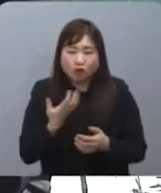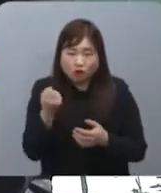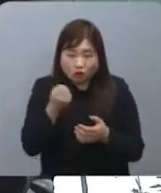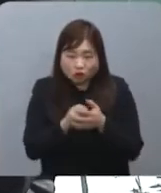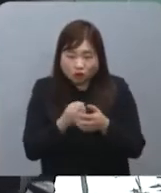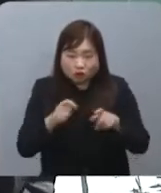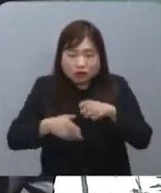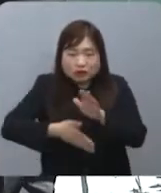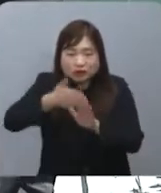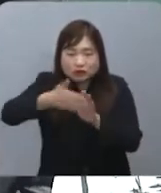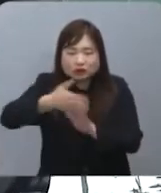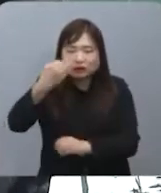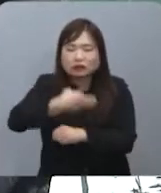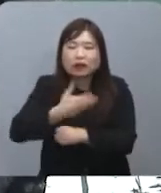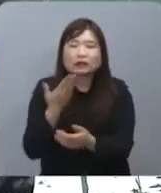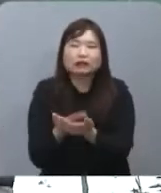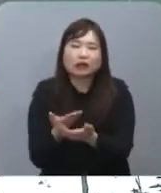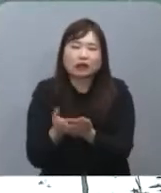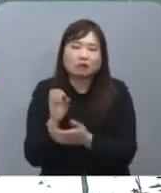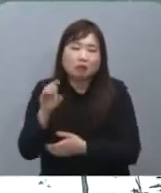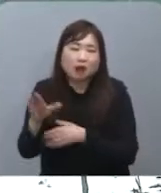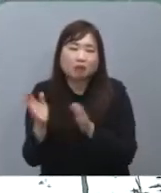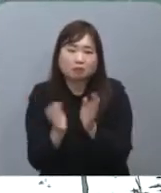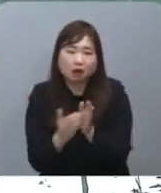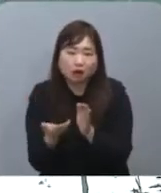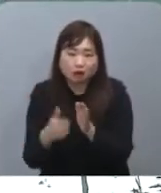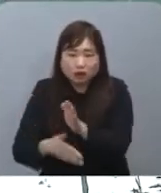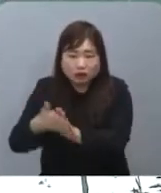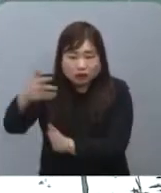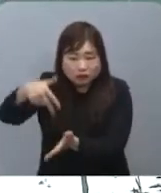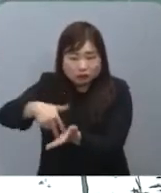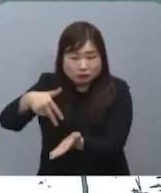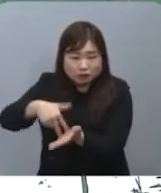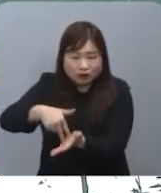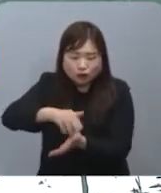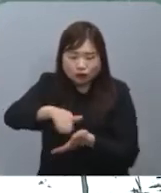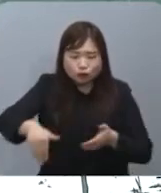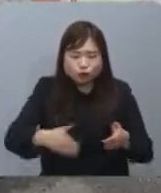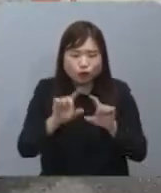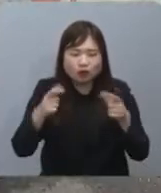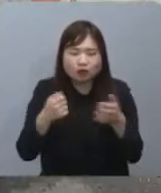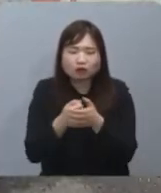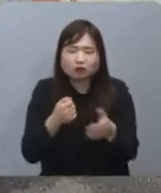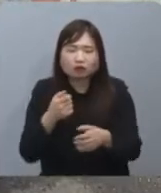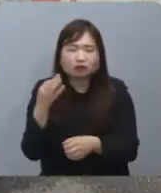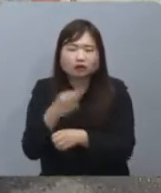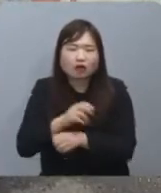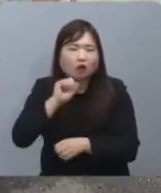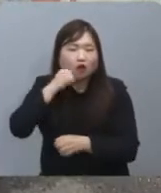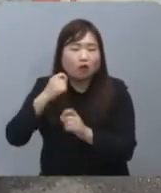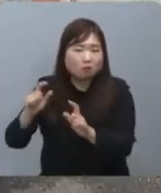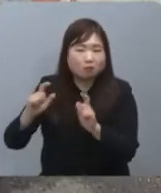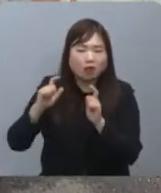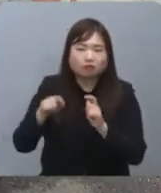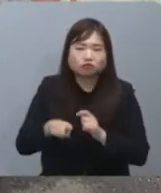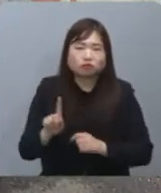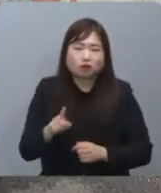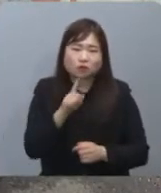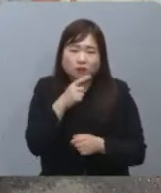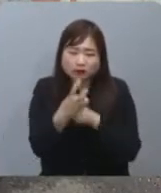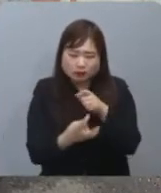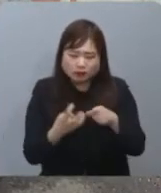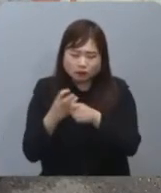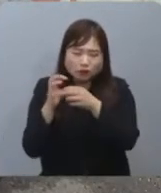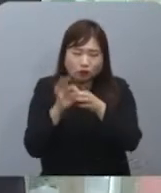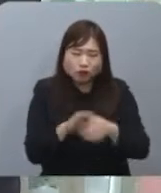이번에 해주십사 했고 쓰여서 는 벌어 가 아니기 때문에 매입이 안된다 라는 그런 궁금한 30여년 가까이 드나들던